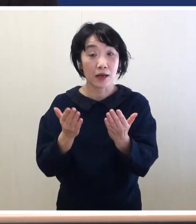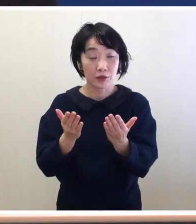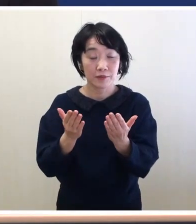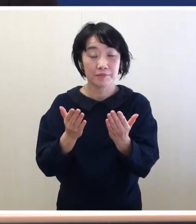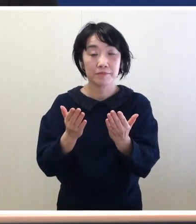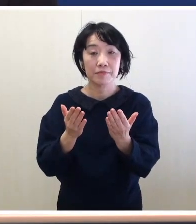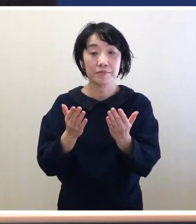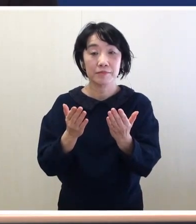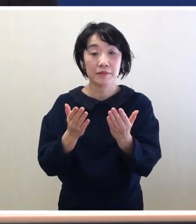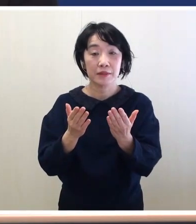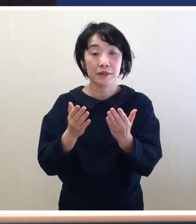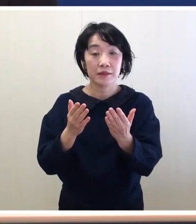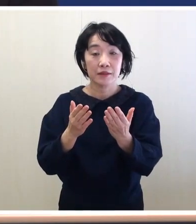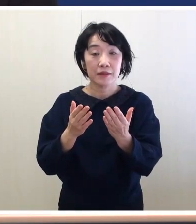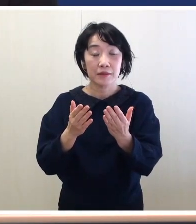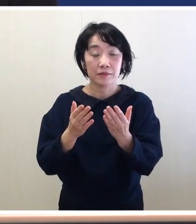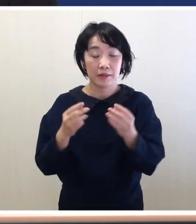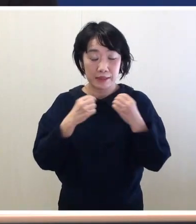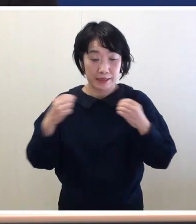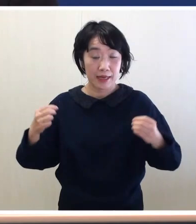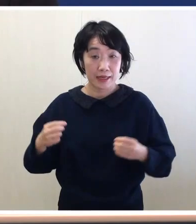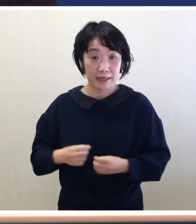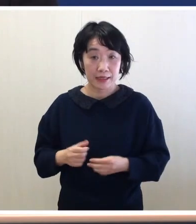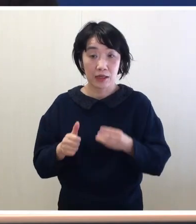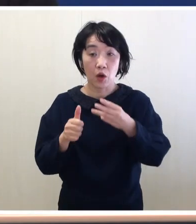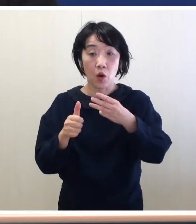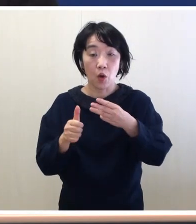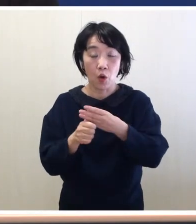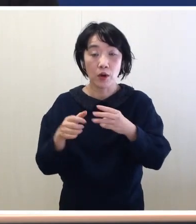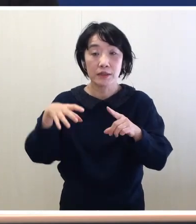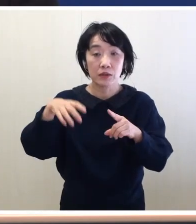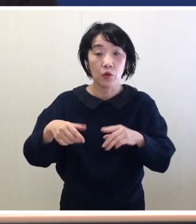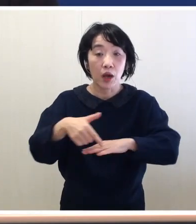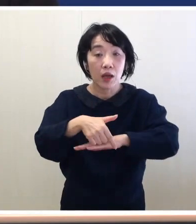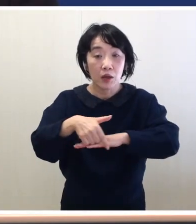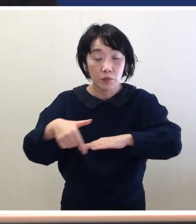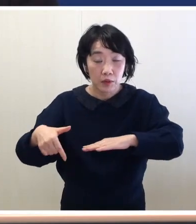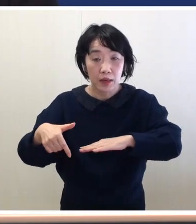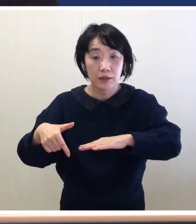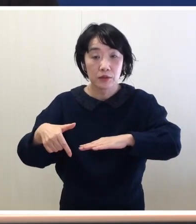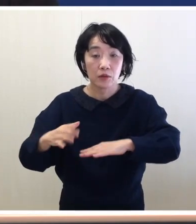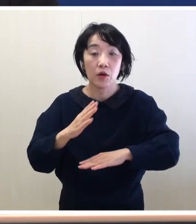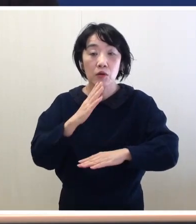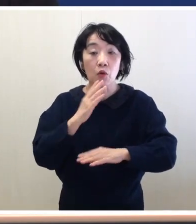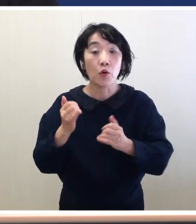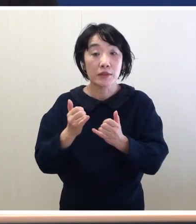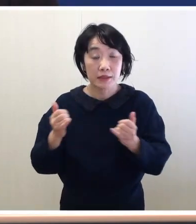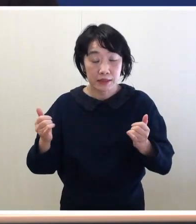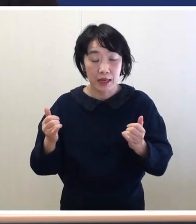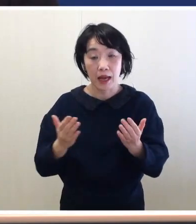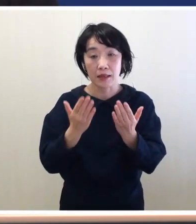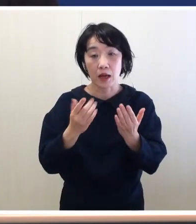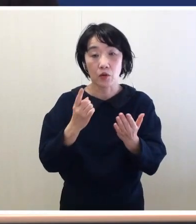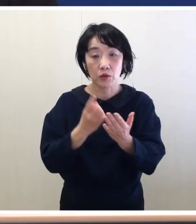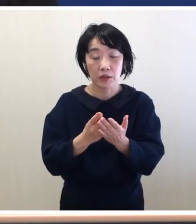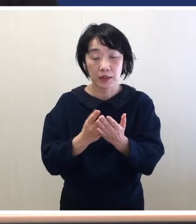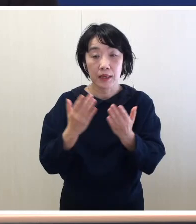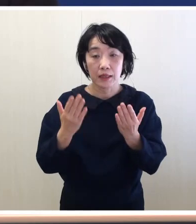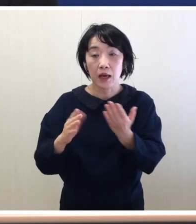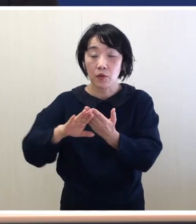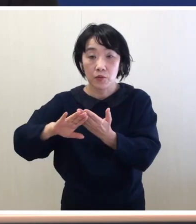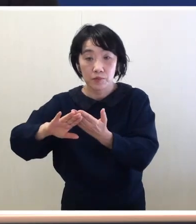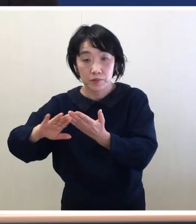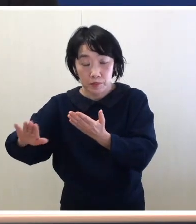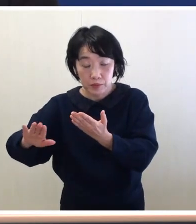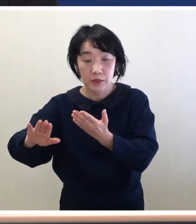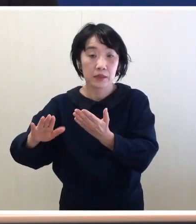は正式にこの王子公園プロジェクトの当事者として学内だけ